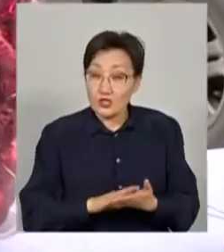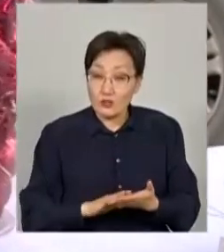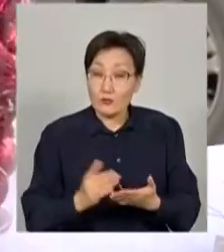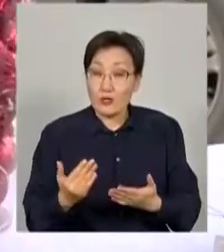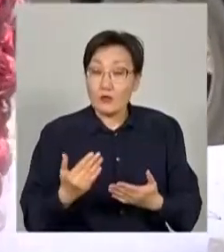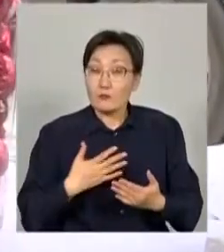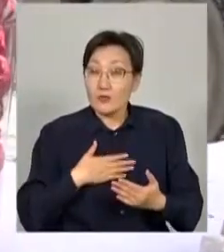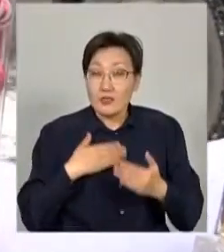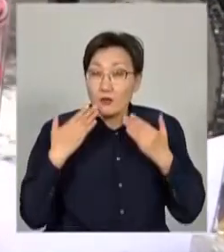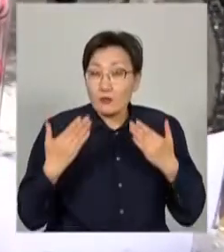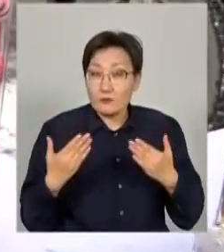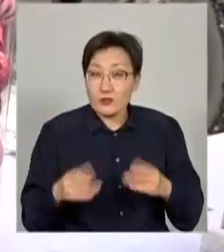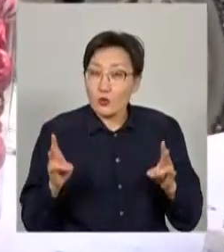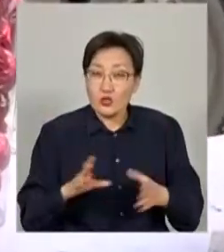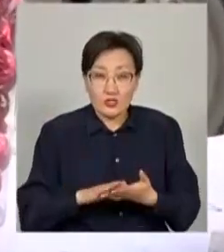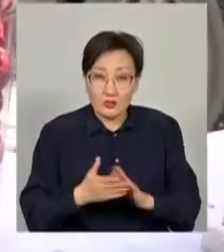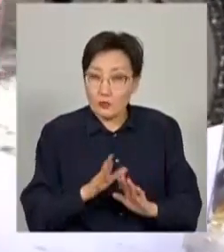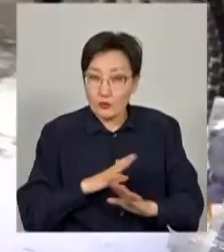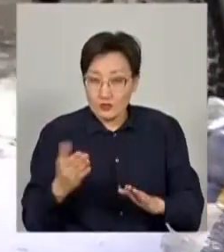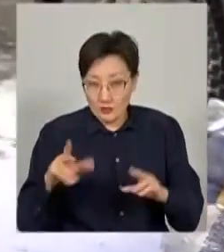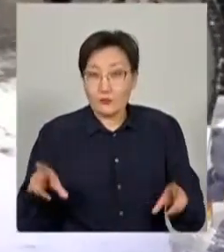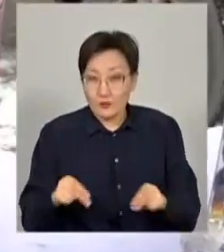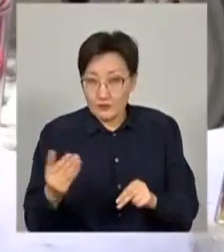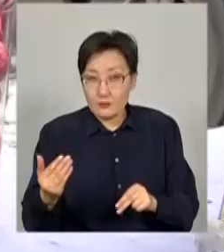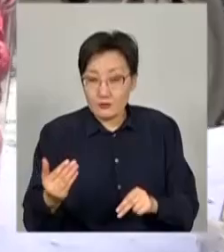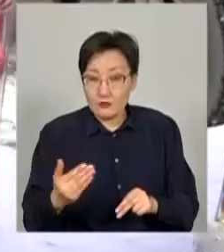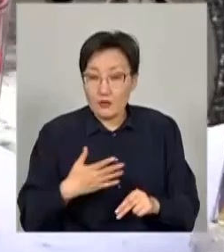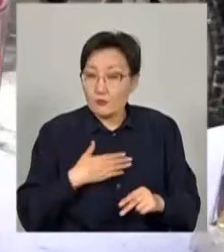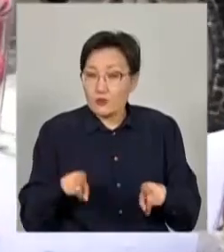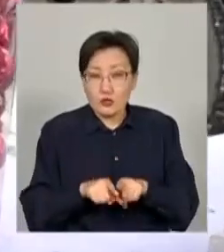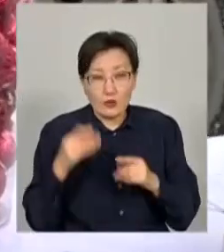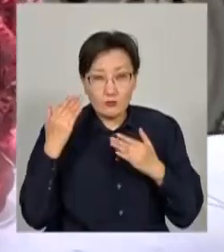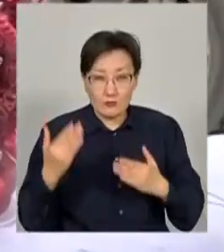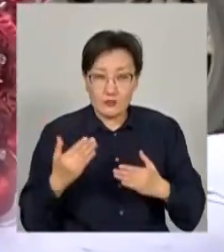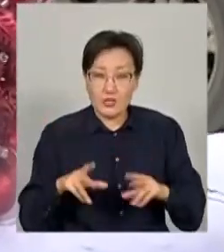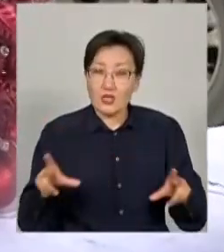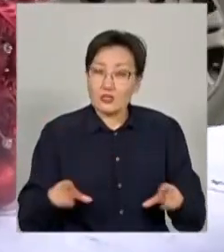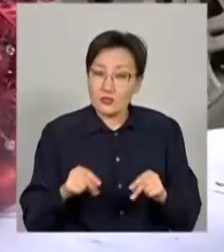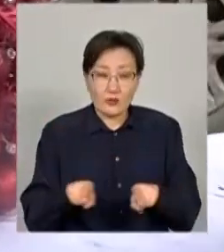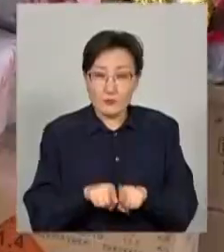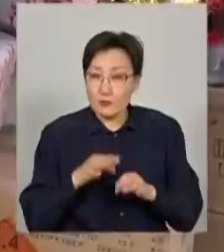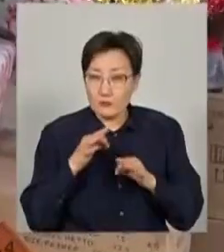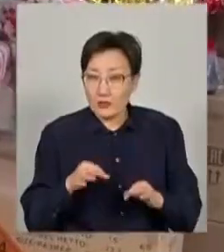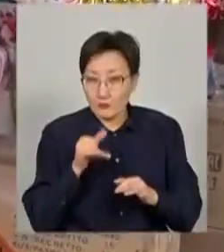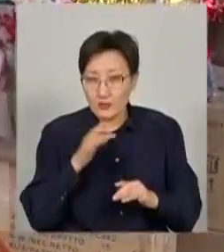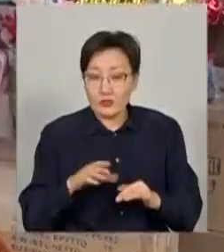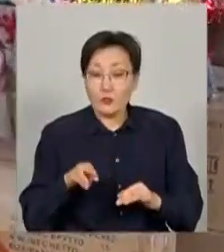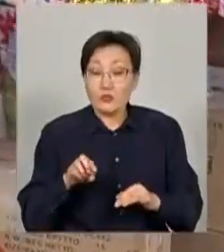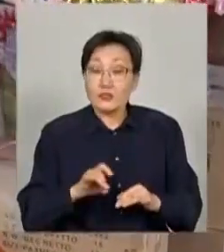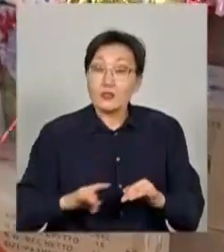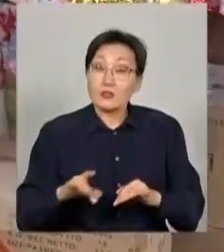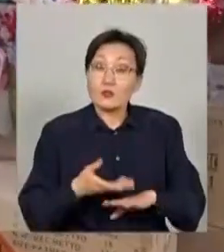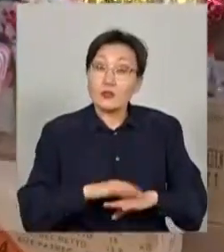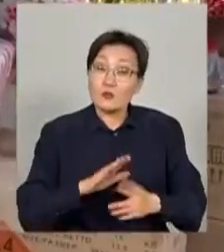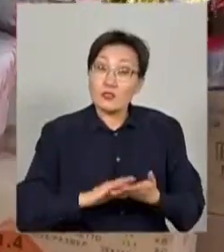ол жағын білмейді. Оқыс жағдай болмайтынына гарантия бересіздер? Мен ол жағын білмеймін, мен гарантия ондай нәрсе бере алмаймын. Түрксіп аудандық төтенше